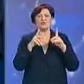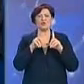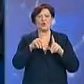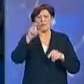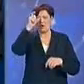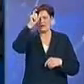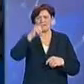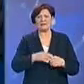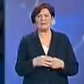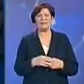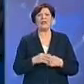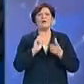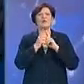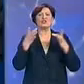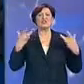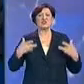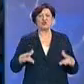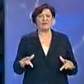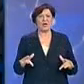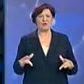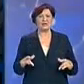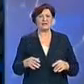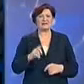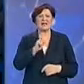Politička neutralnost